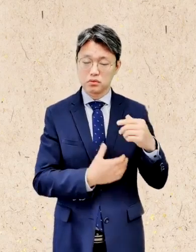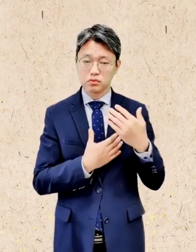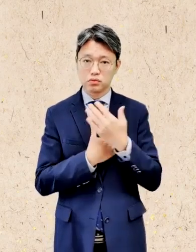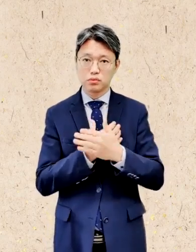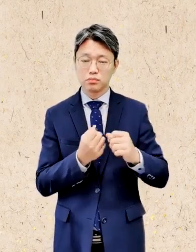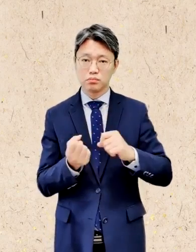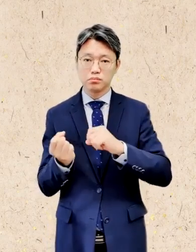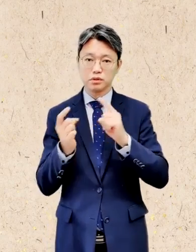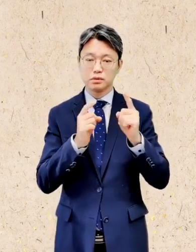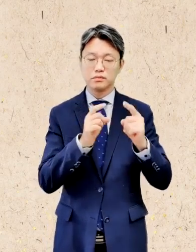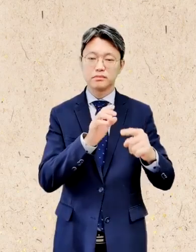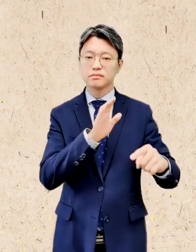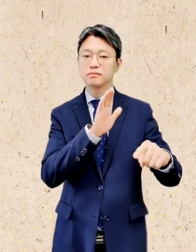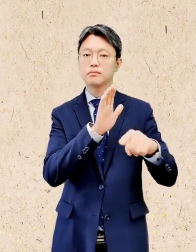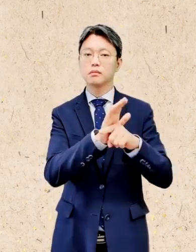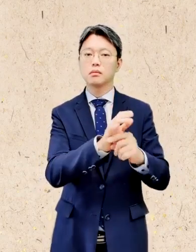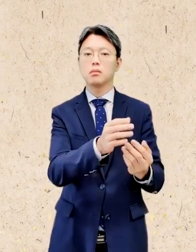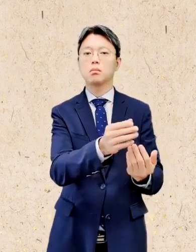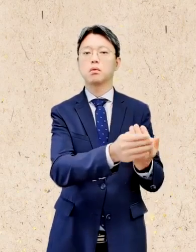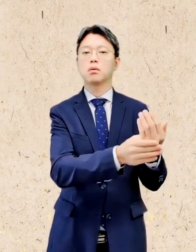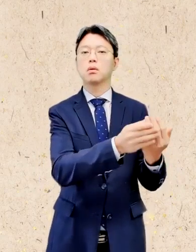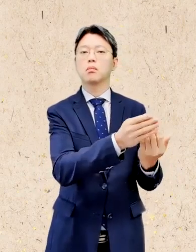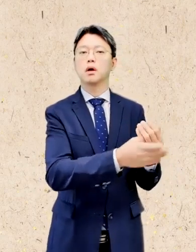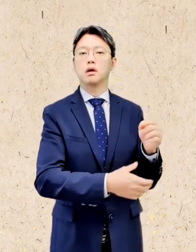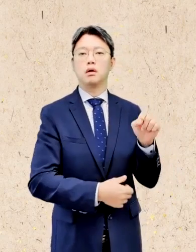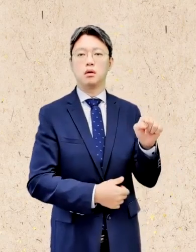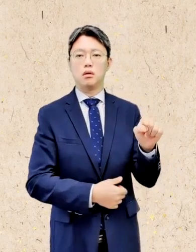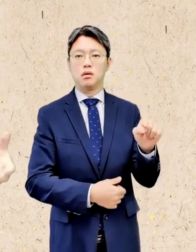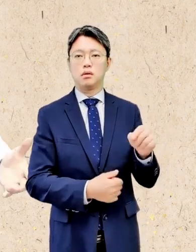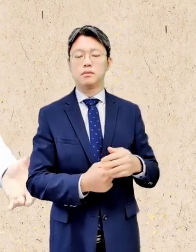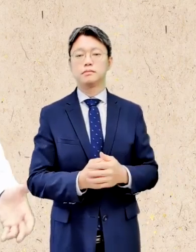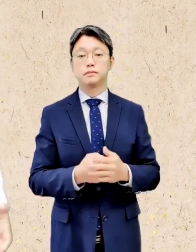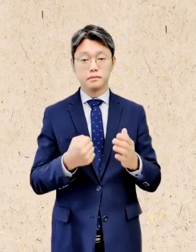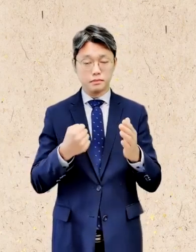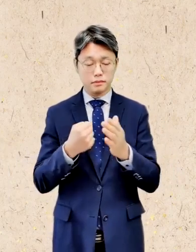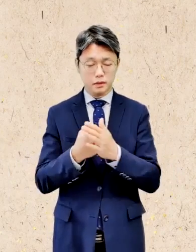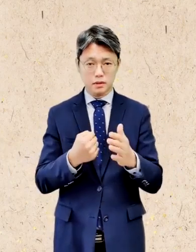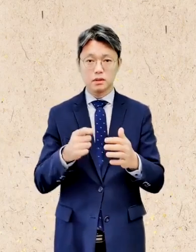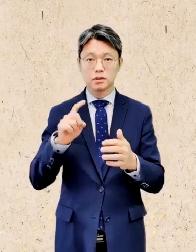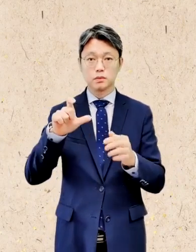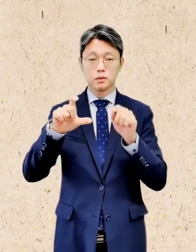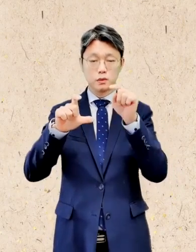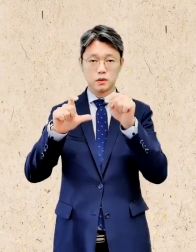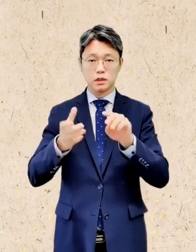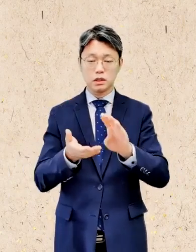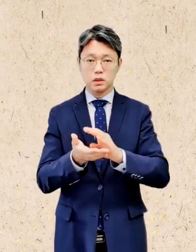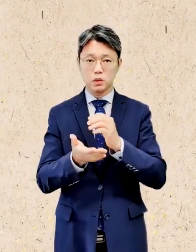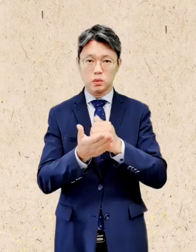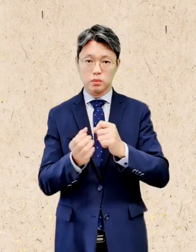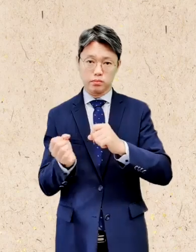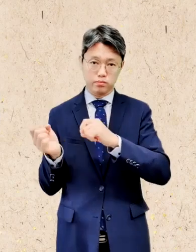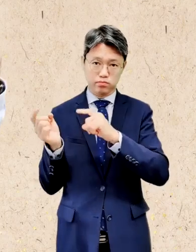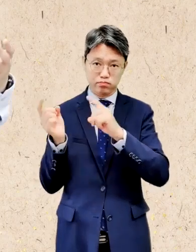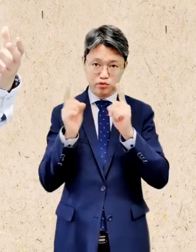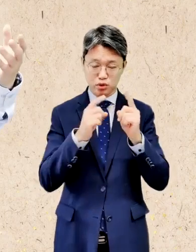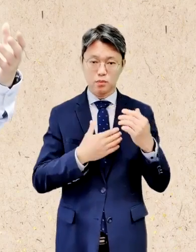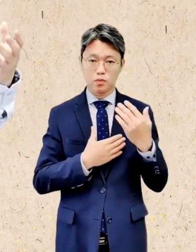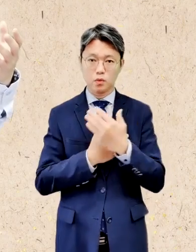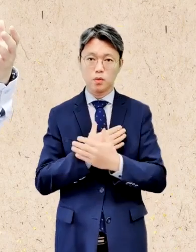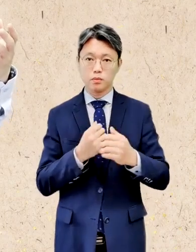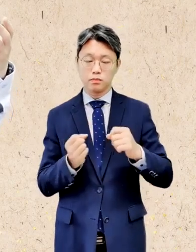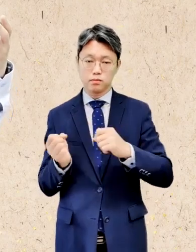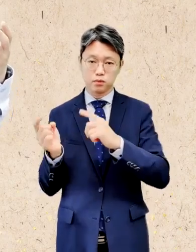부활을 부정하는 사람들도 있었던 것입니다. 그래서 15장에서는 그리스도의 부활과 몸의 부활에